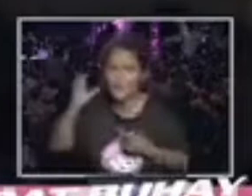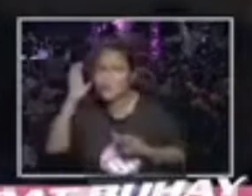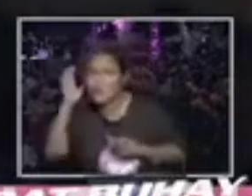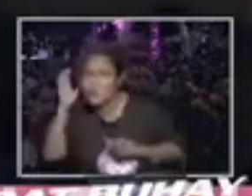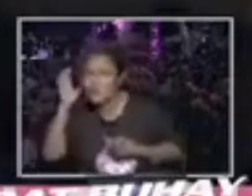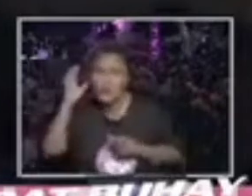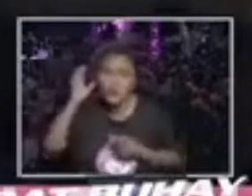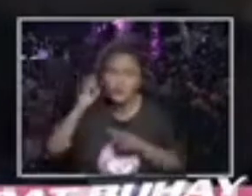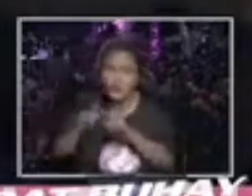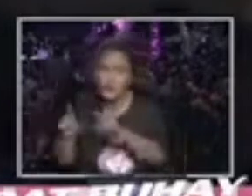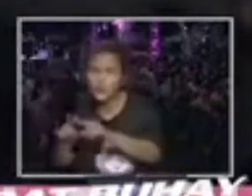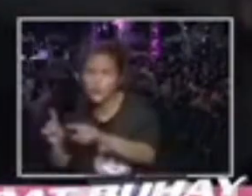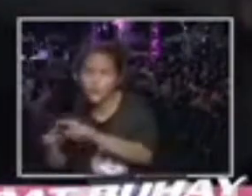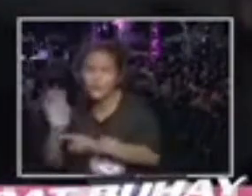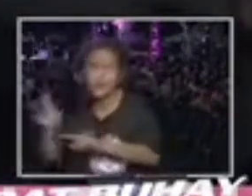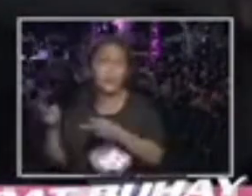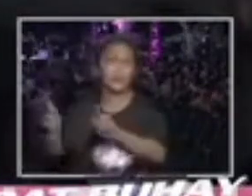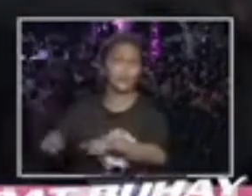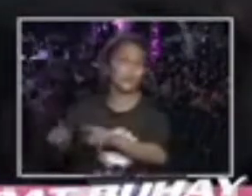ng ating kapwa.